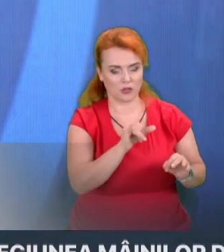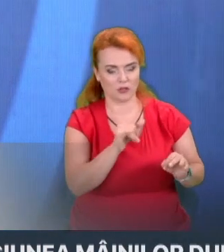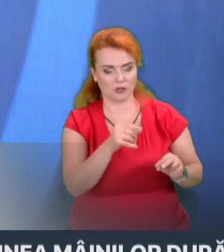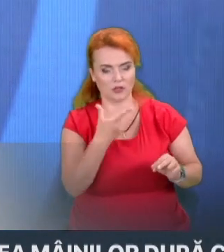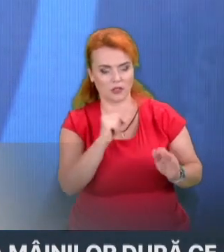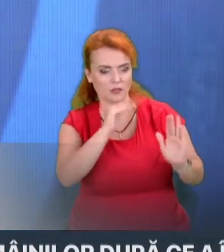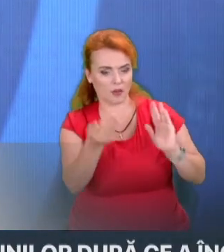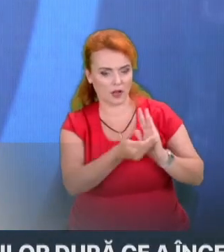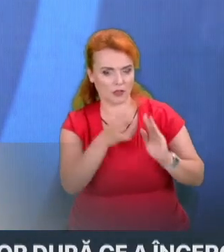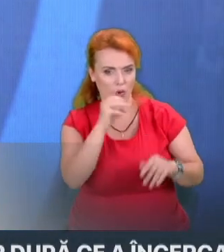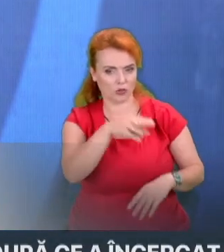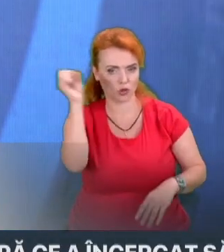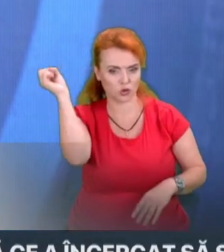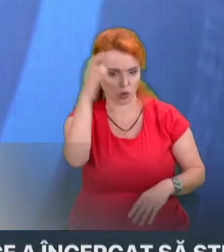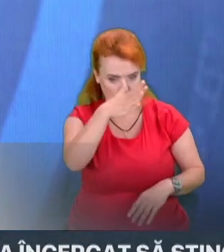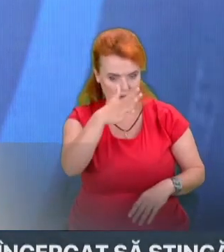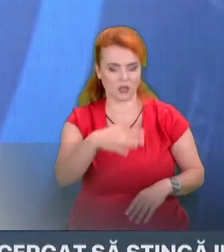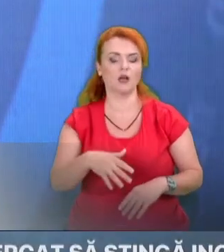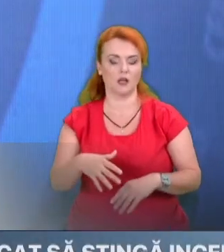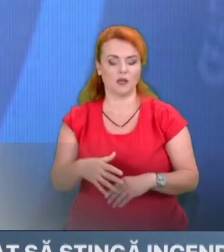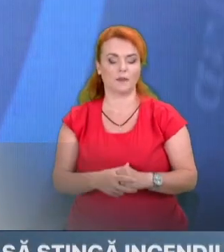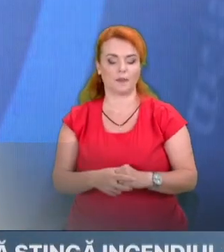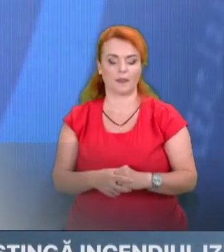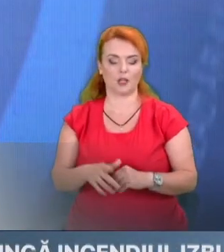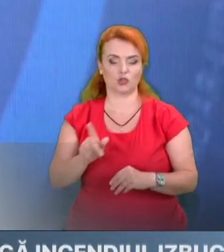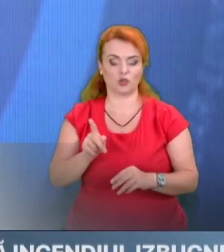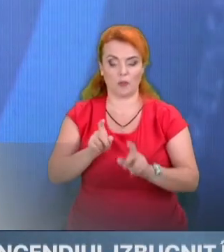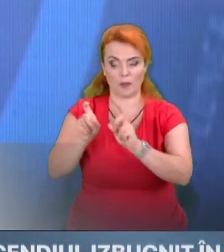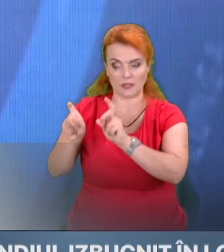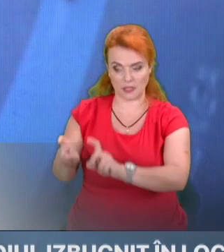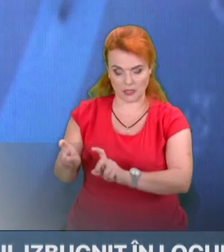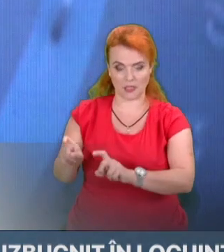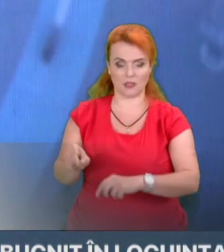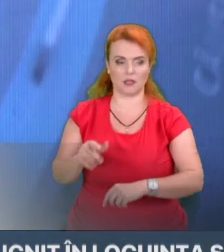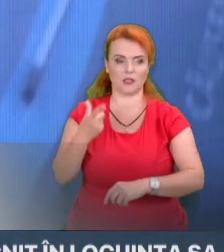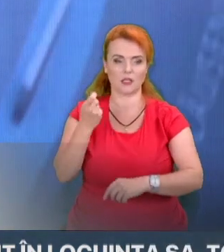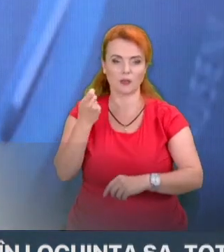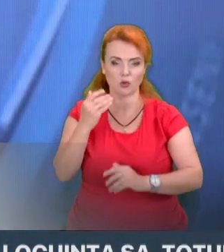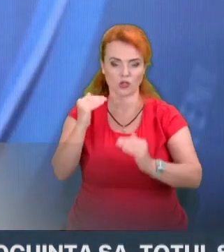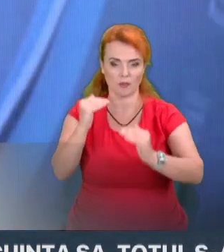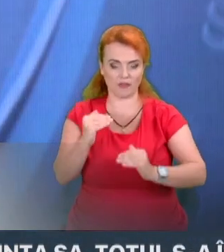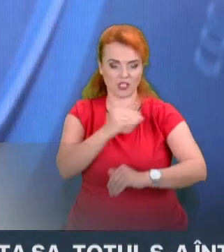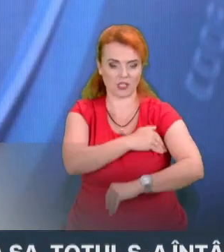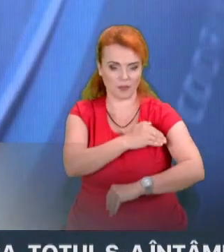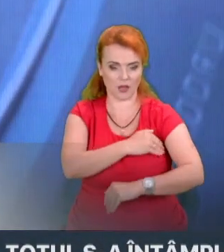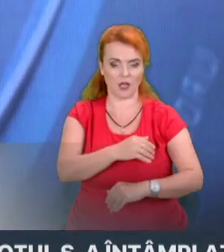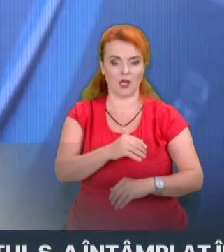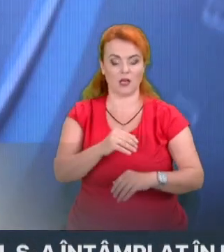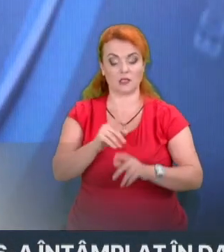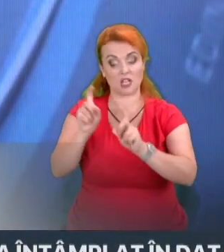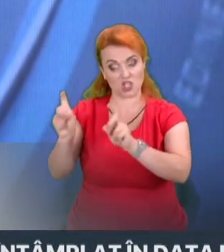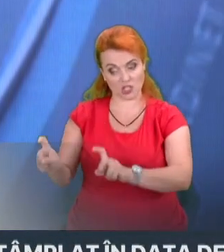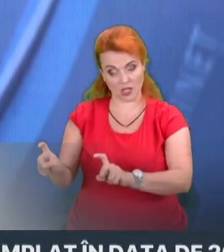fie adăpostit la umbră, la o temperatură mai rece, să-l așezăm sau chiar să-l culcăm,